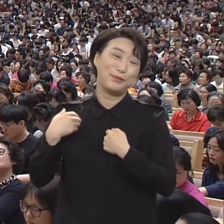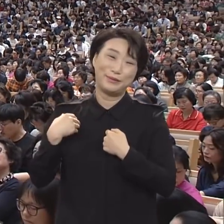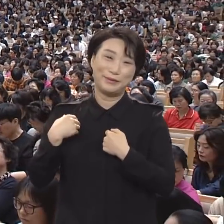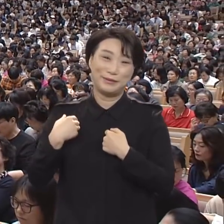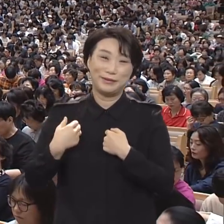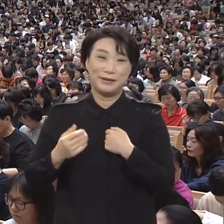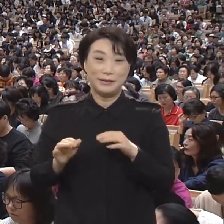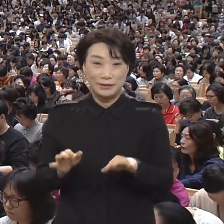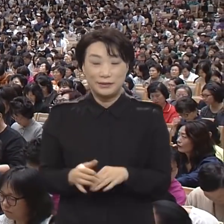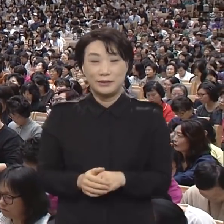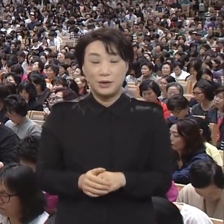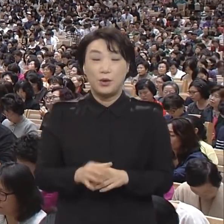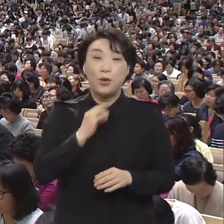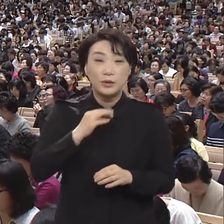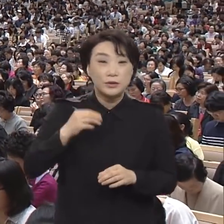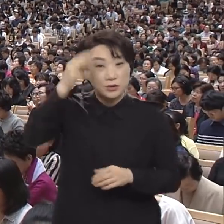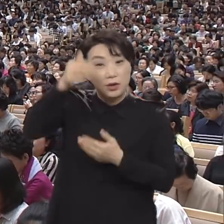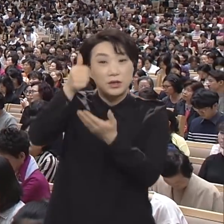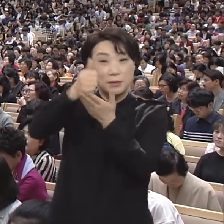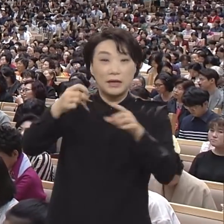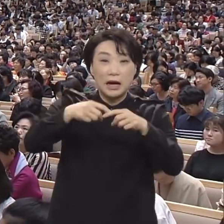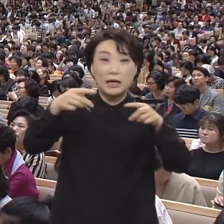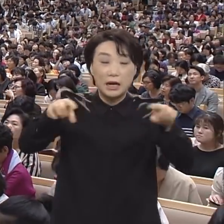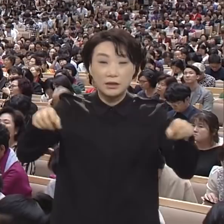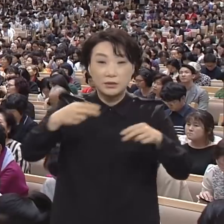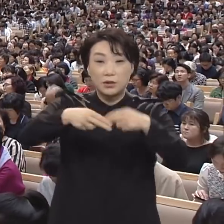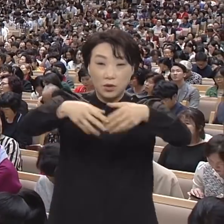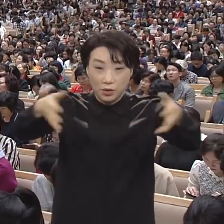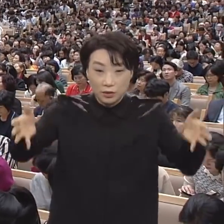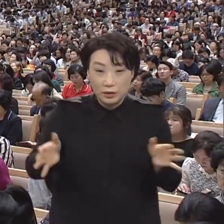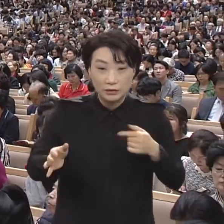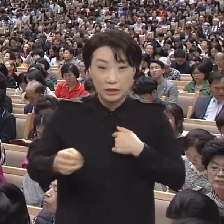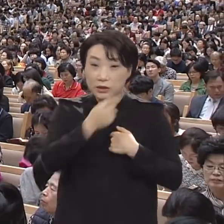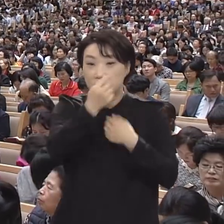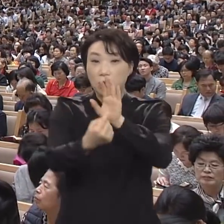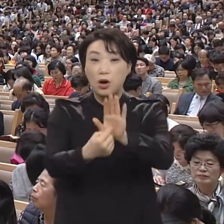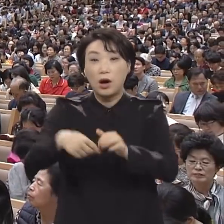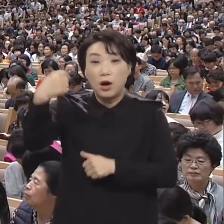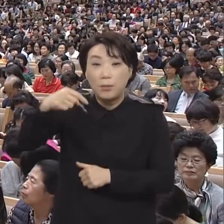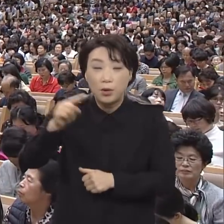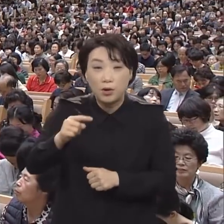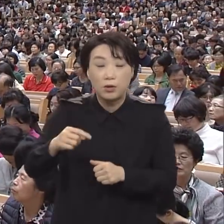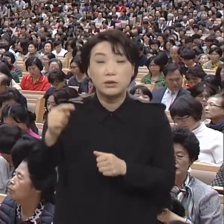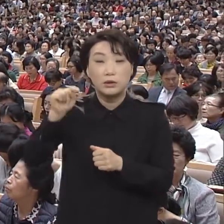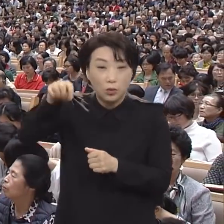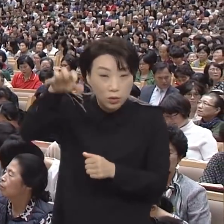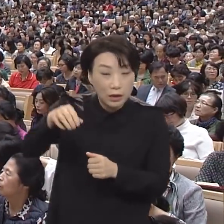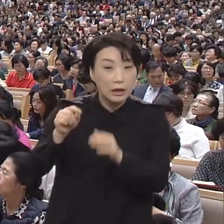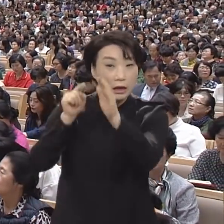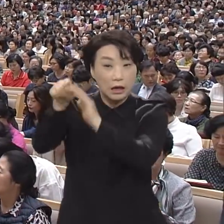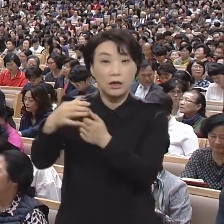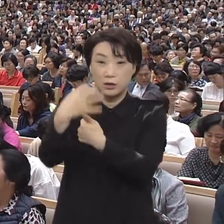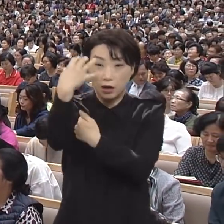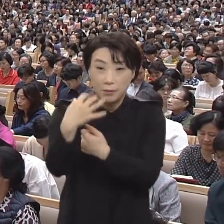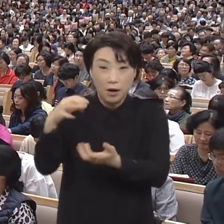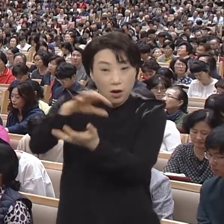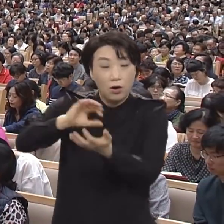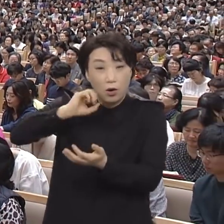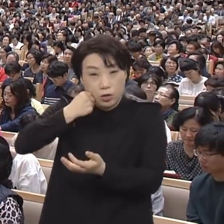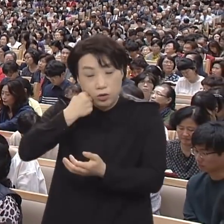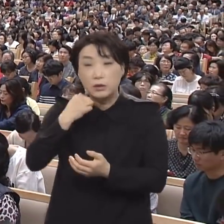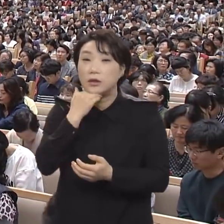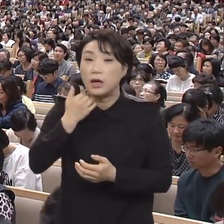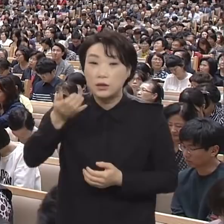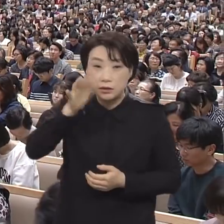알지 못하노라. 오직 성령이 각 성에서 내게 증거하여 결박과 환난이 나를 기다린다 하시나 나의